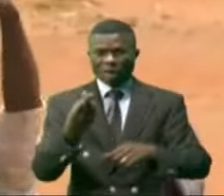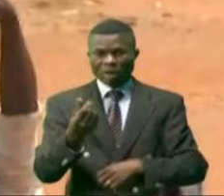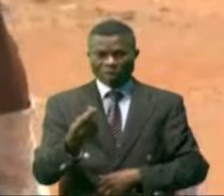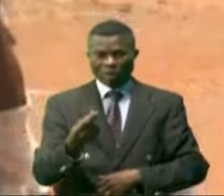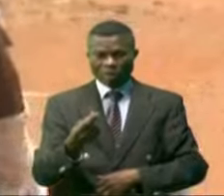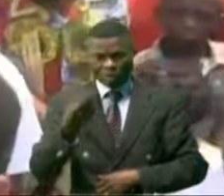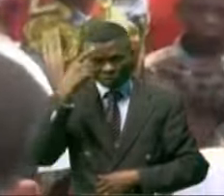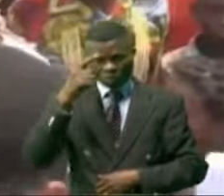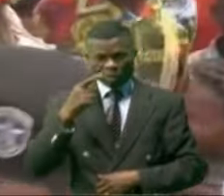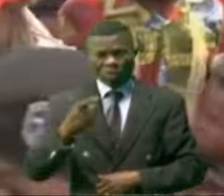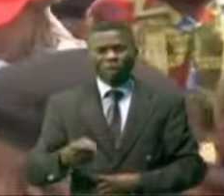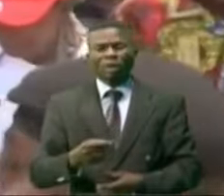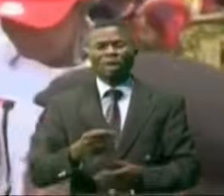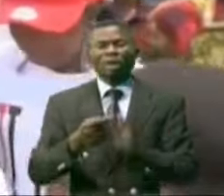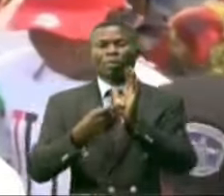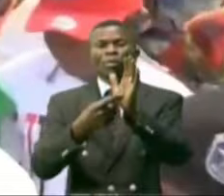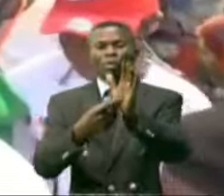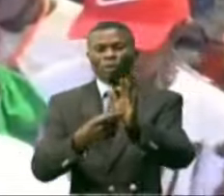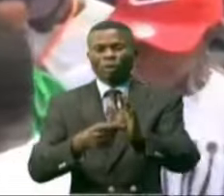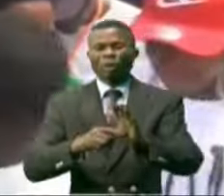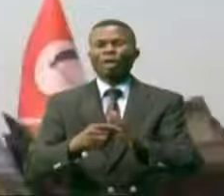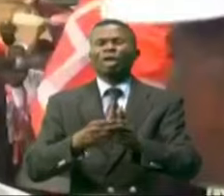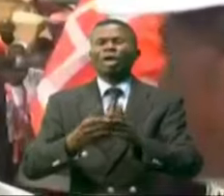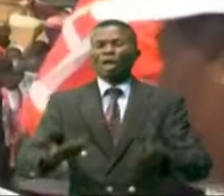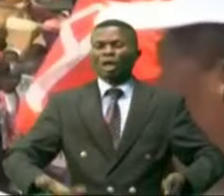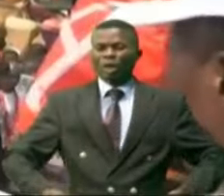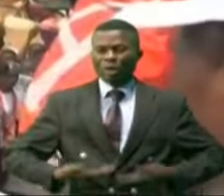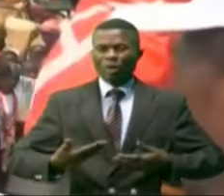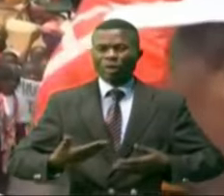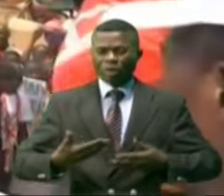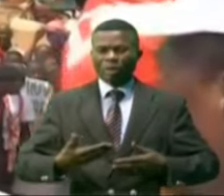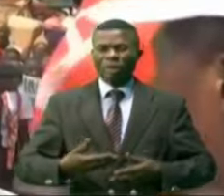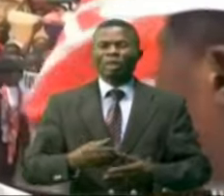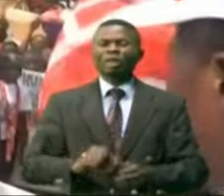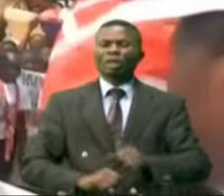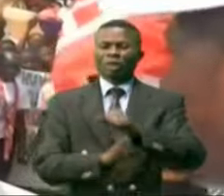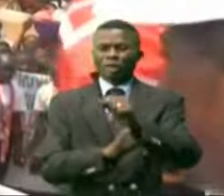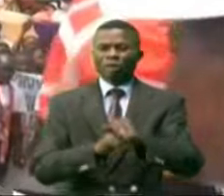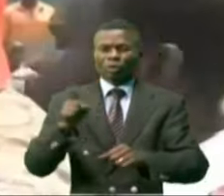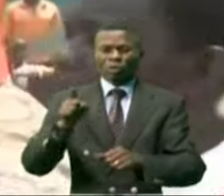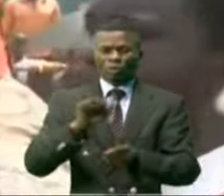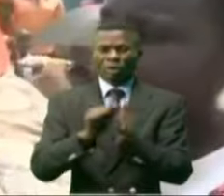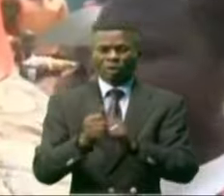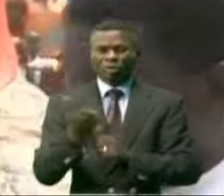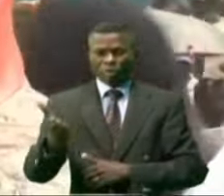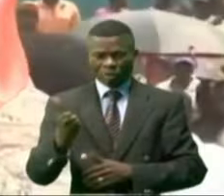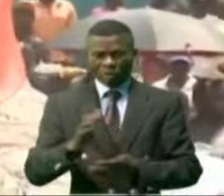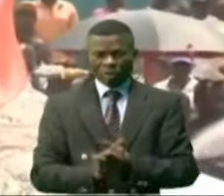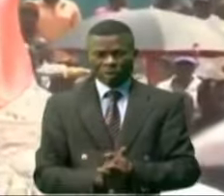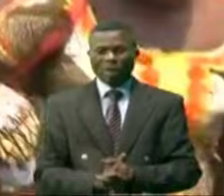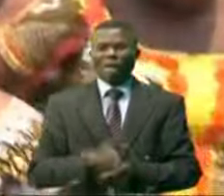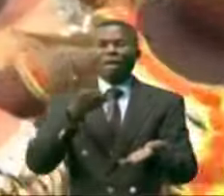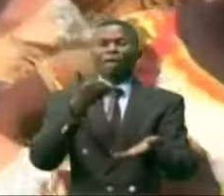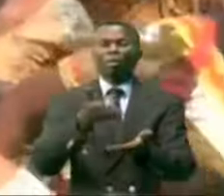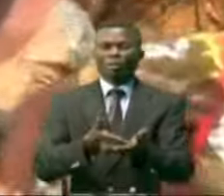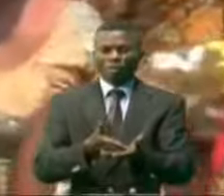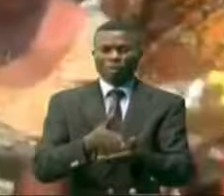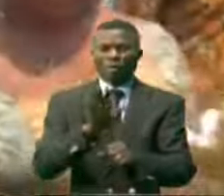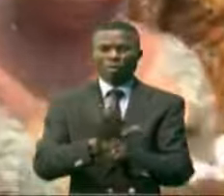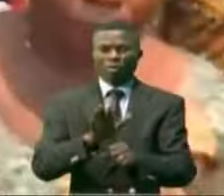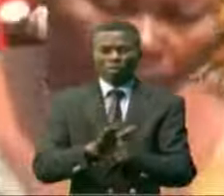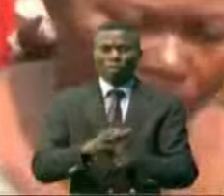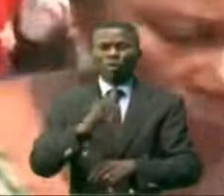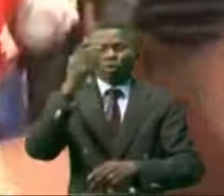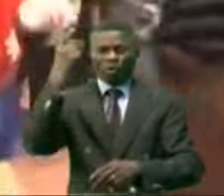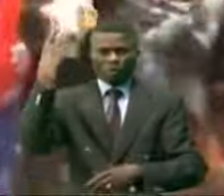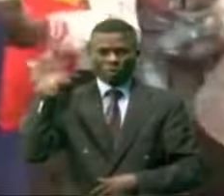une façon pour lui de leur exprimer toute sa gratitude. L'arrivée de ce grand homme politique chez lui est très symbolique à plusieurs titres.